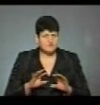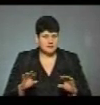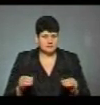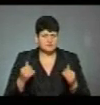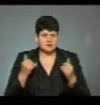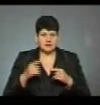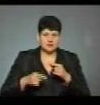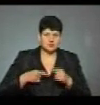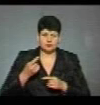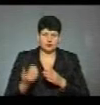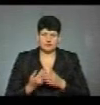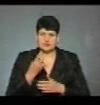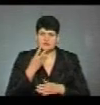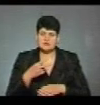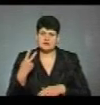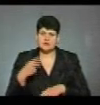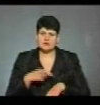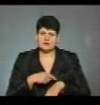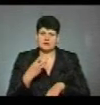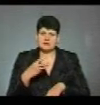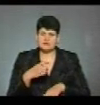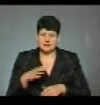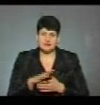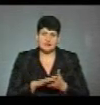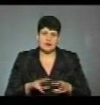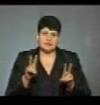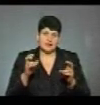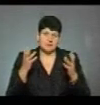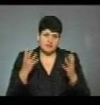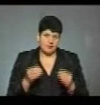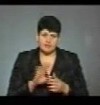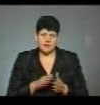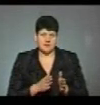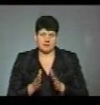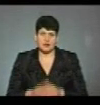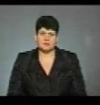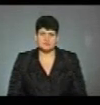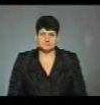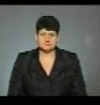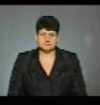годину. Наступний випуск дивіться вже о 20:30, а далі в ефірі «Тема дня». Не перемикайте.